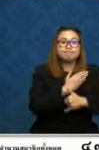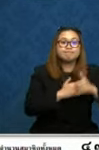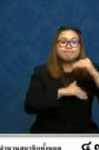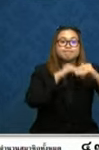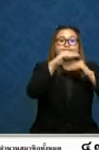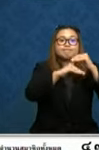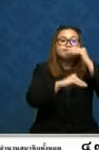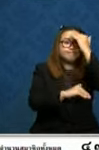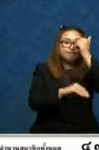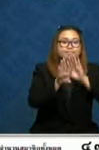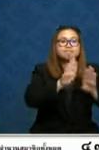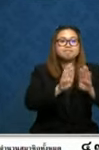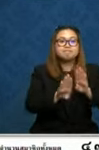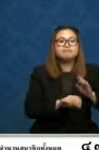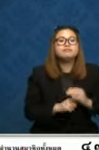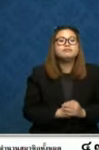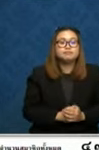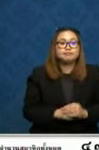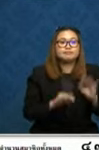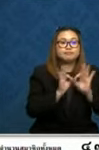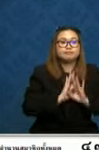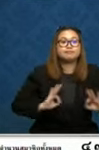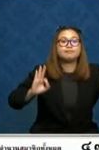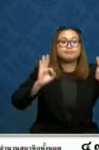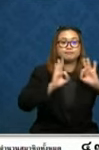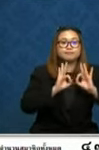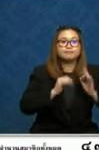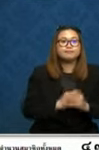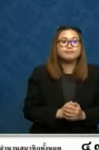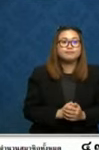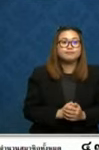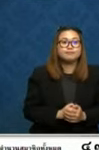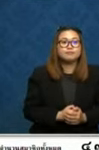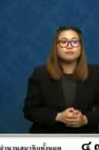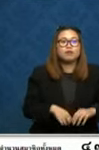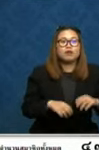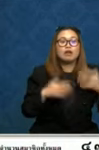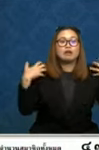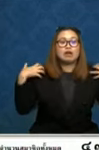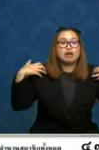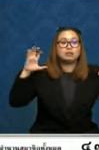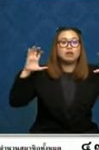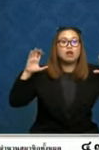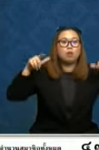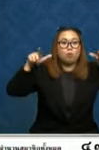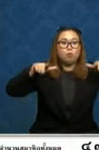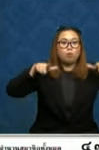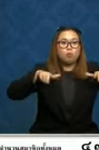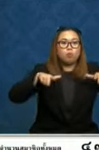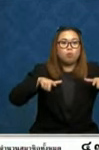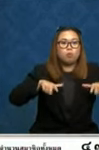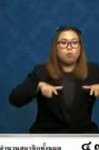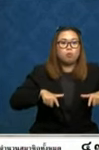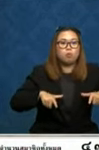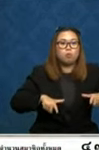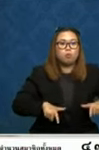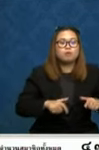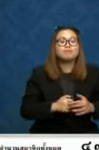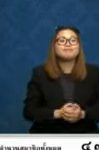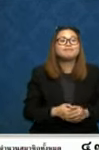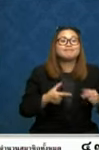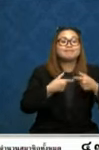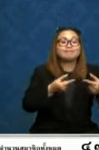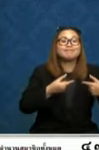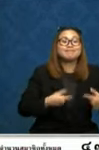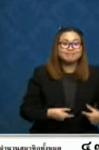าเมื่อมีความจำเป็นเนี่ยนะครับเขาปรับลดข้าราชการลงแล้วผมดูจากรายงานเนี่ยปรากฏว่าเขาก็ยังจะมี